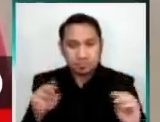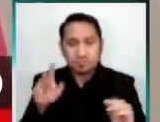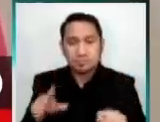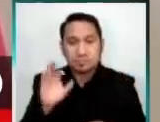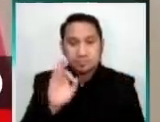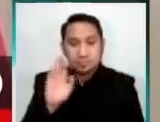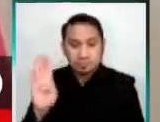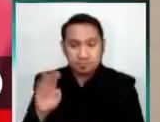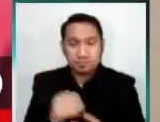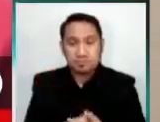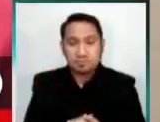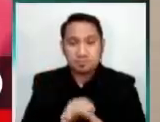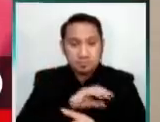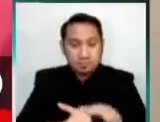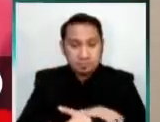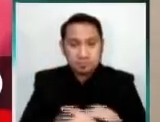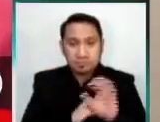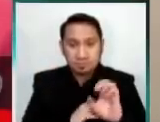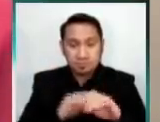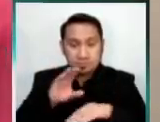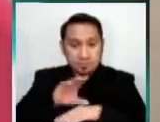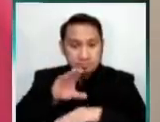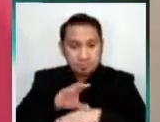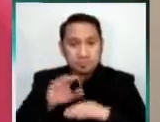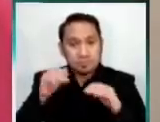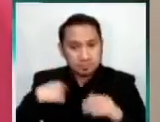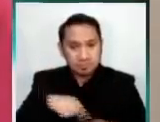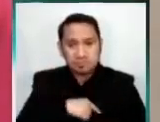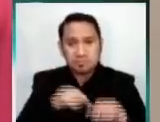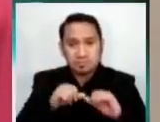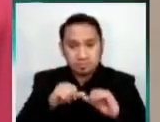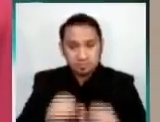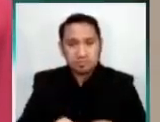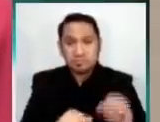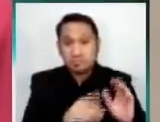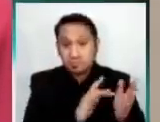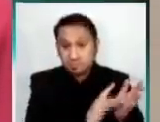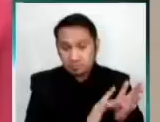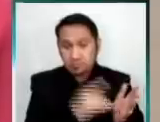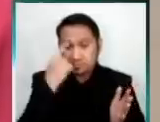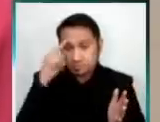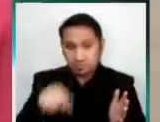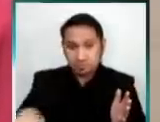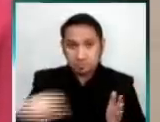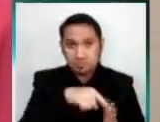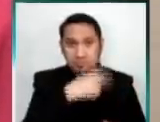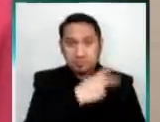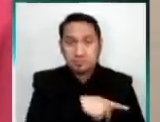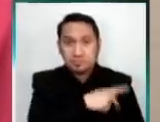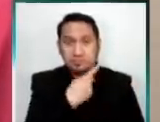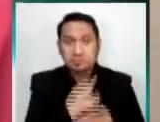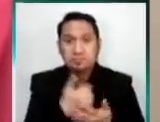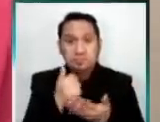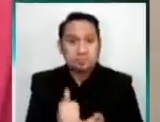Bayanihan Ikonsulta. Tuloy-tuloy ang pagbibigay natin ng molnupiravir sa mga qualified na pasyente sa tulong ng